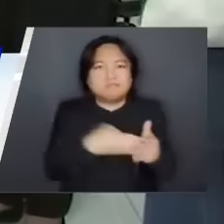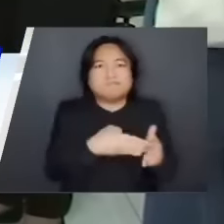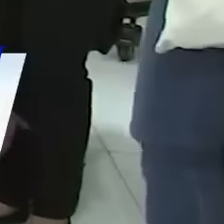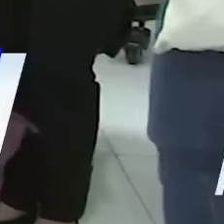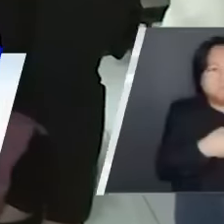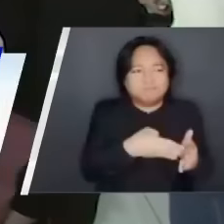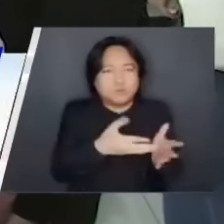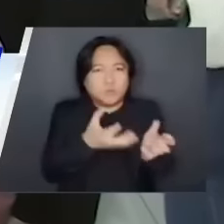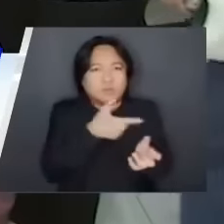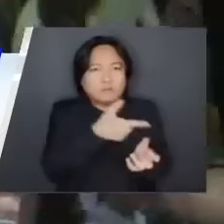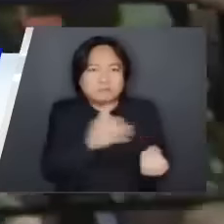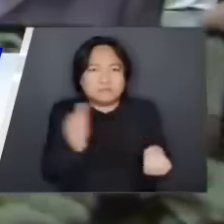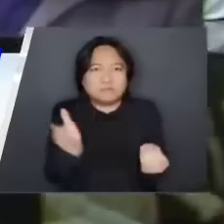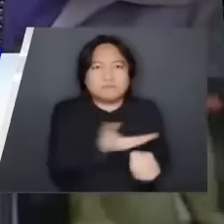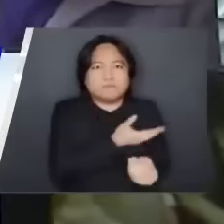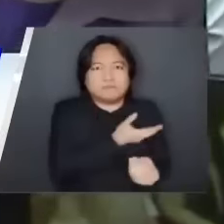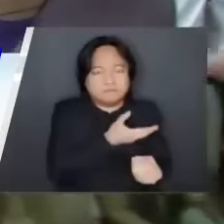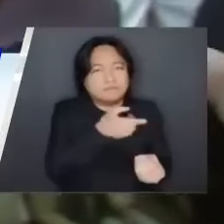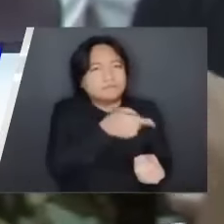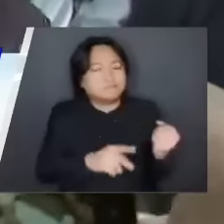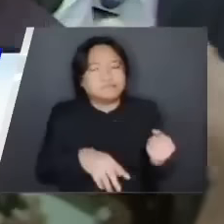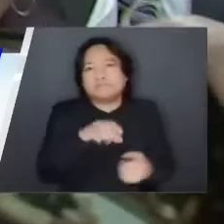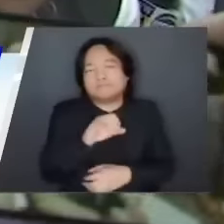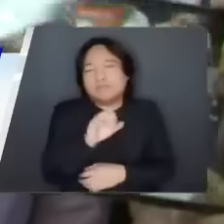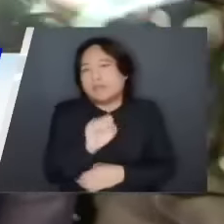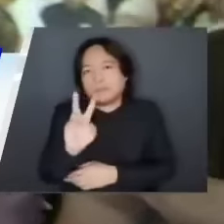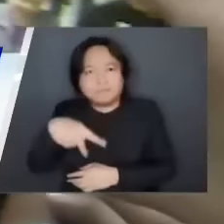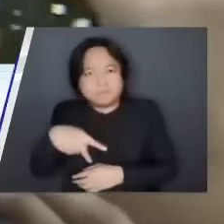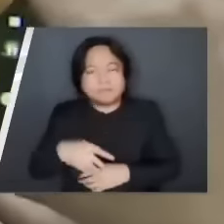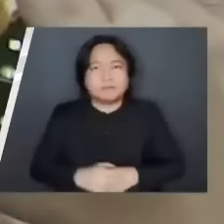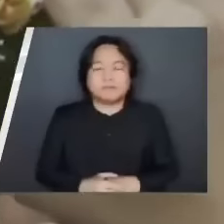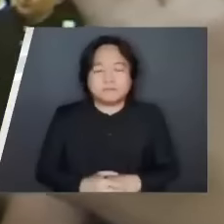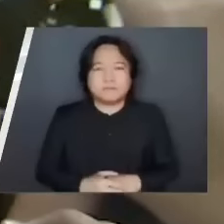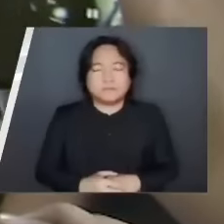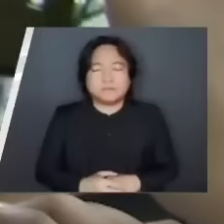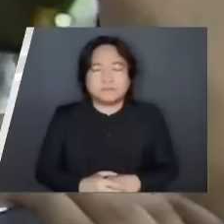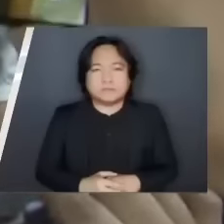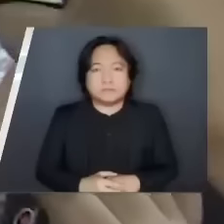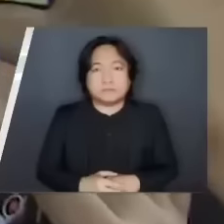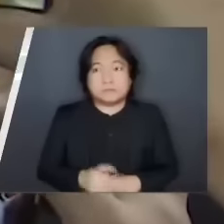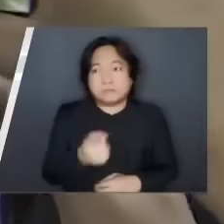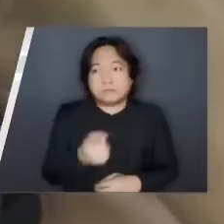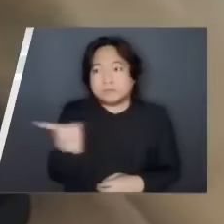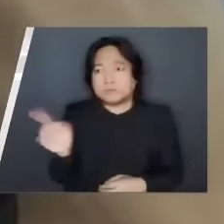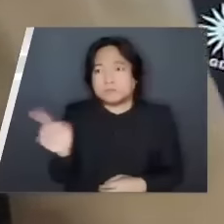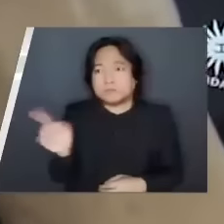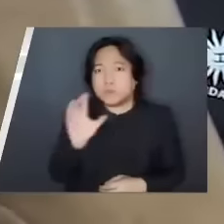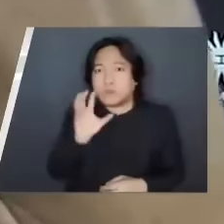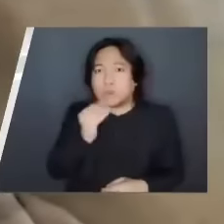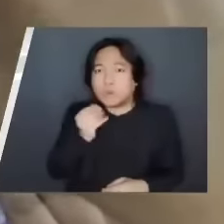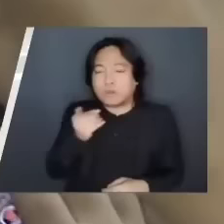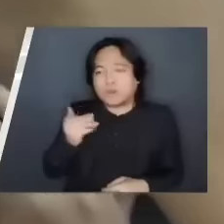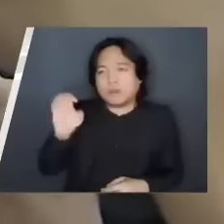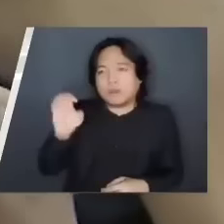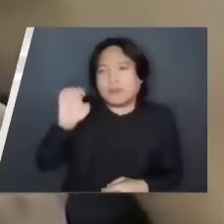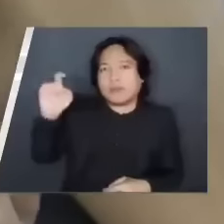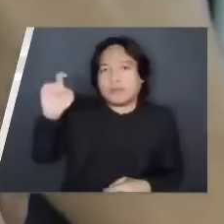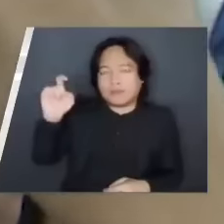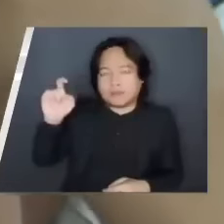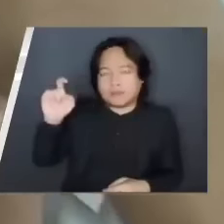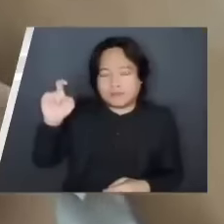ng House Secretary General. Kabilang sa kanila si dating Secretary Ging Deles na nagsilbi sa gabinete ni yumaong Pangulong